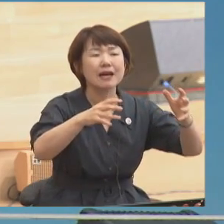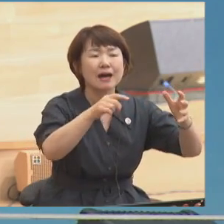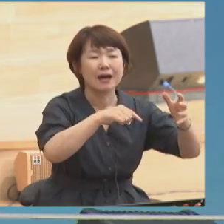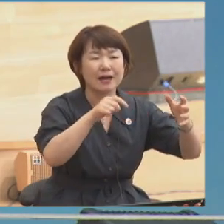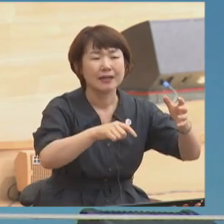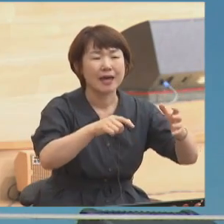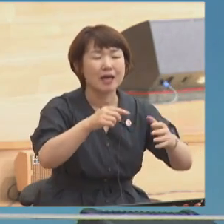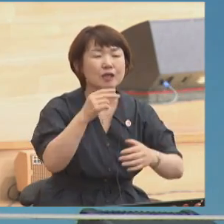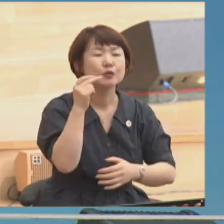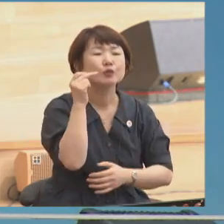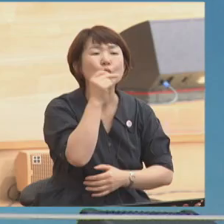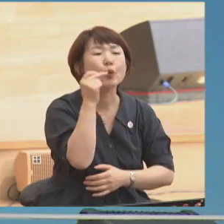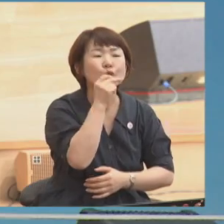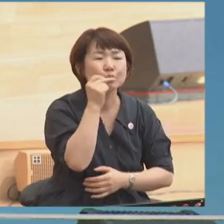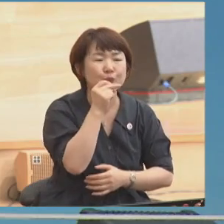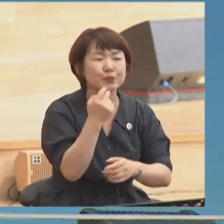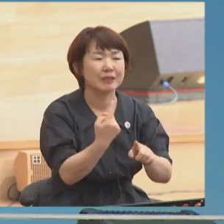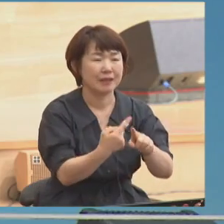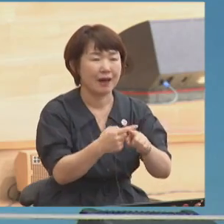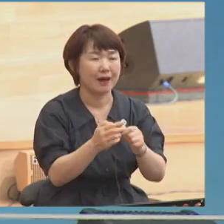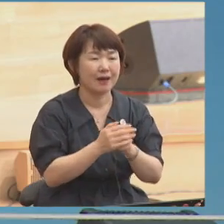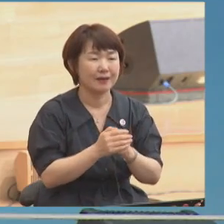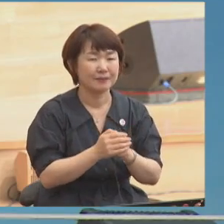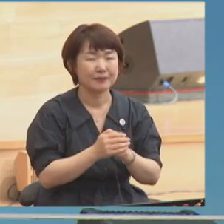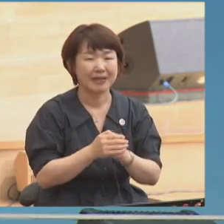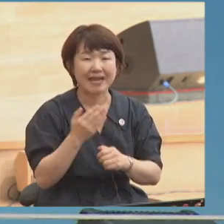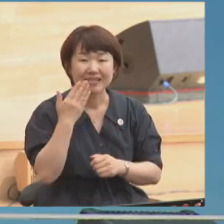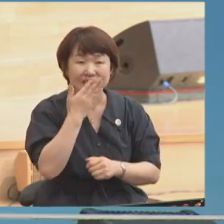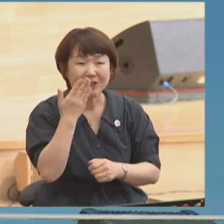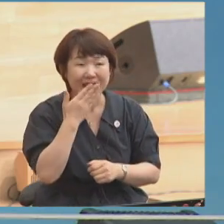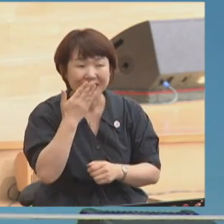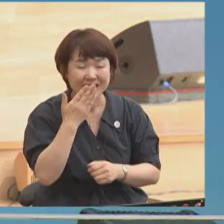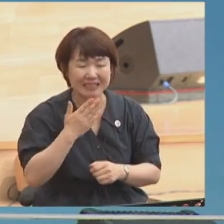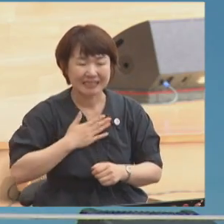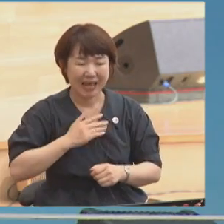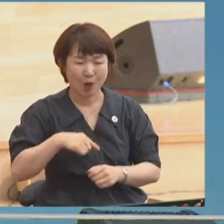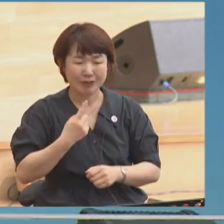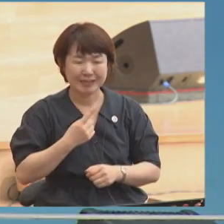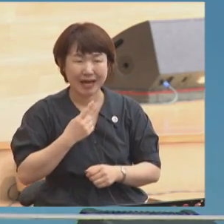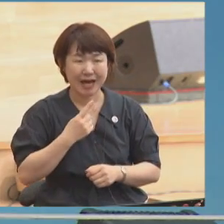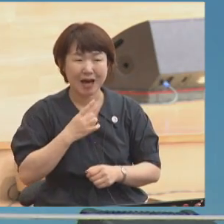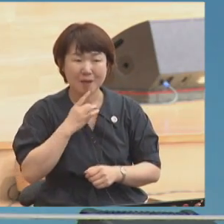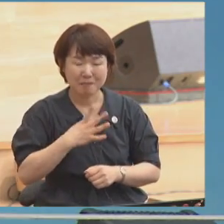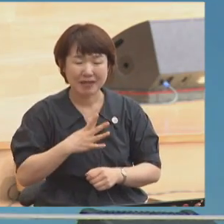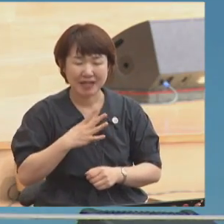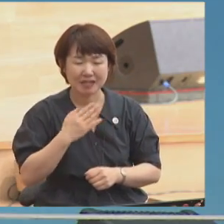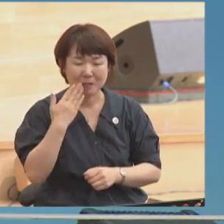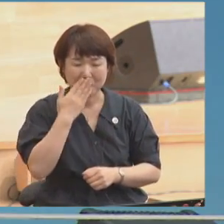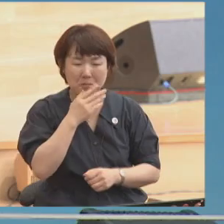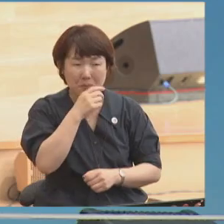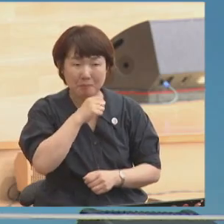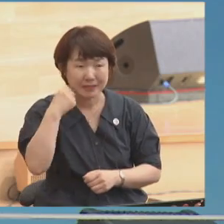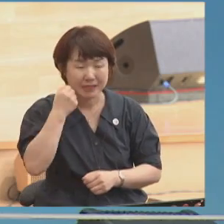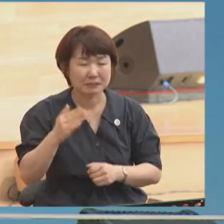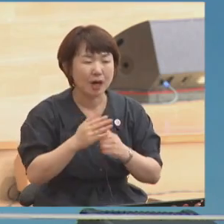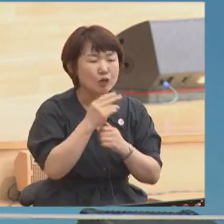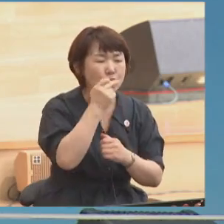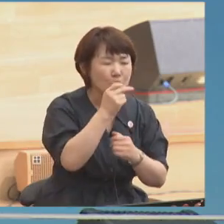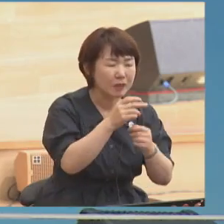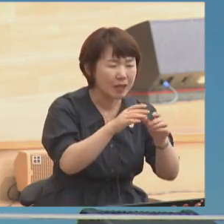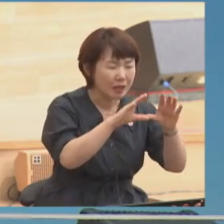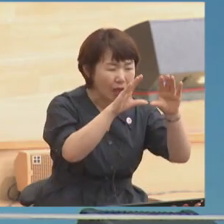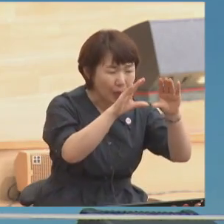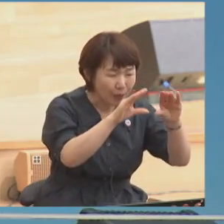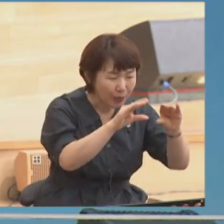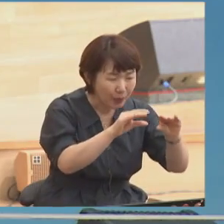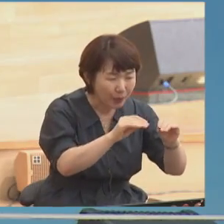소금이니. 여러분, 설탕은 자기 맛을 냅니다. 그러나 소금은 녹여져서